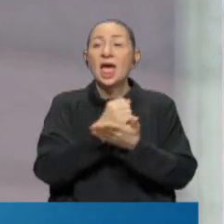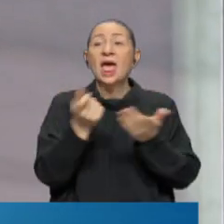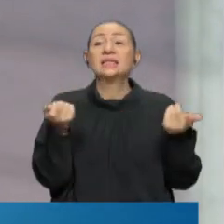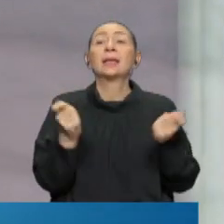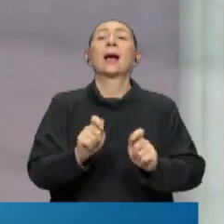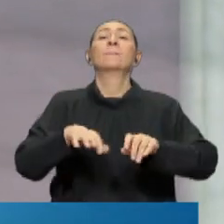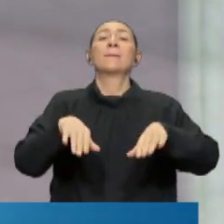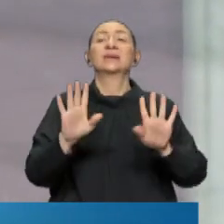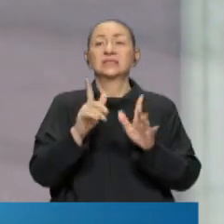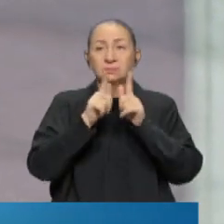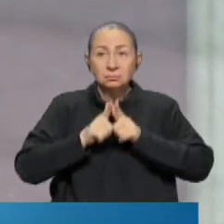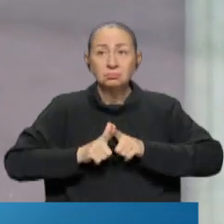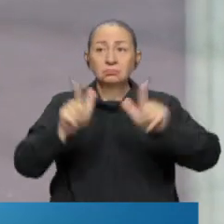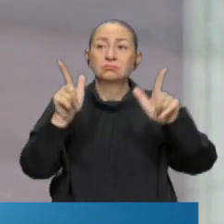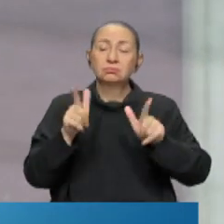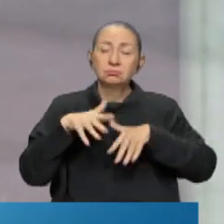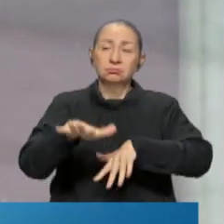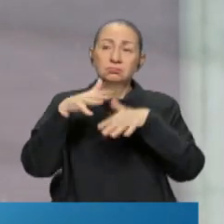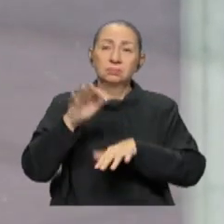kapanmasın diye seslerini duyuracaklar Ankara'da